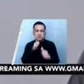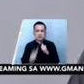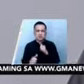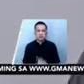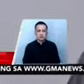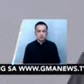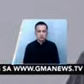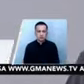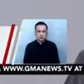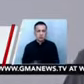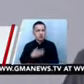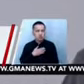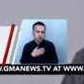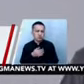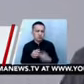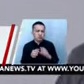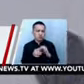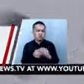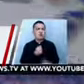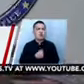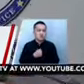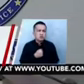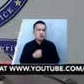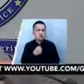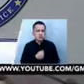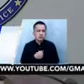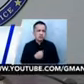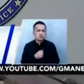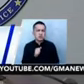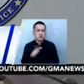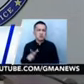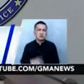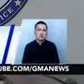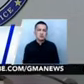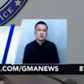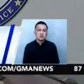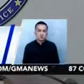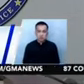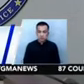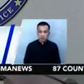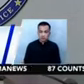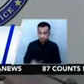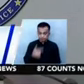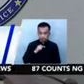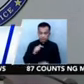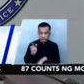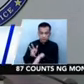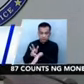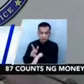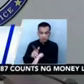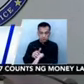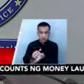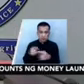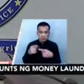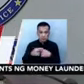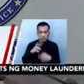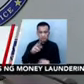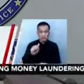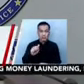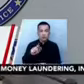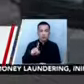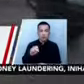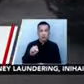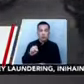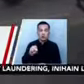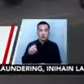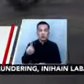kanya. Sorry sa lahat. Nasa inquest proceeding siya sa violation ng RA 10175, or otherwise known